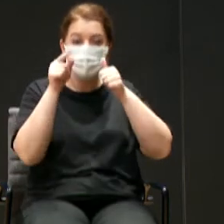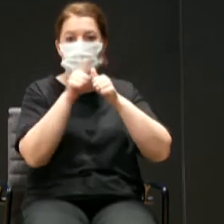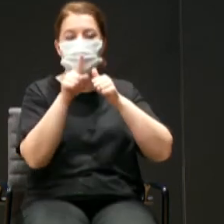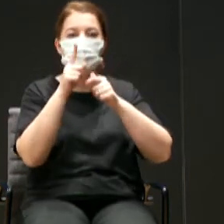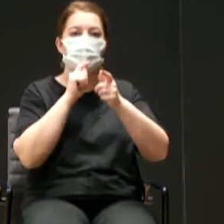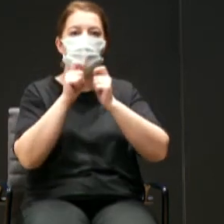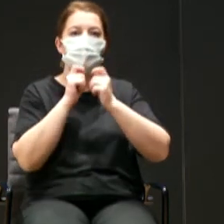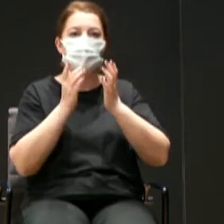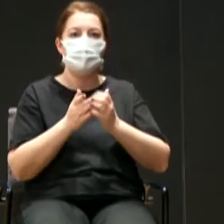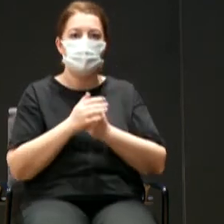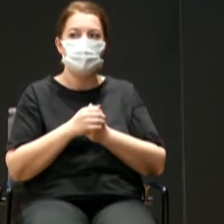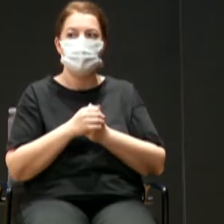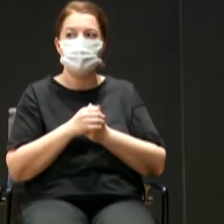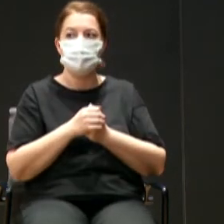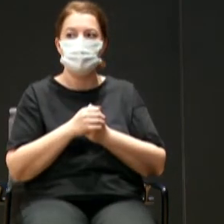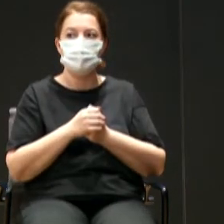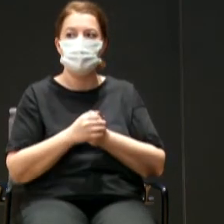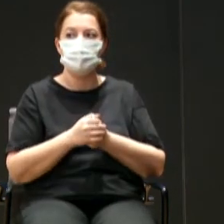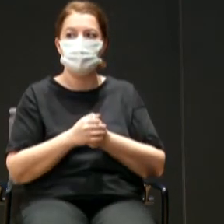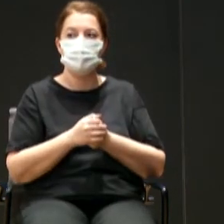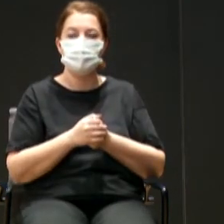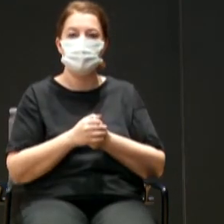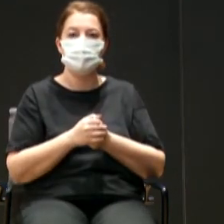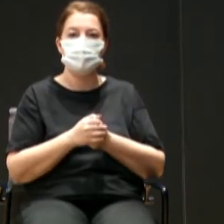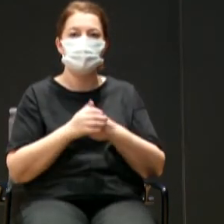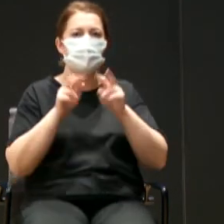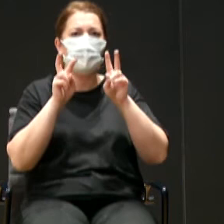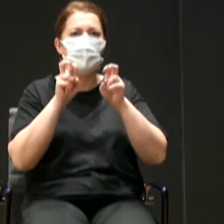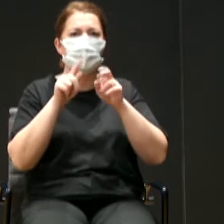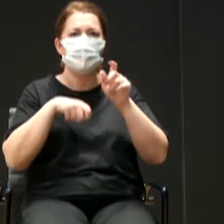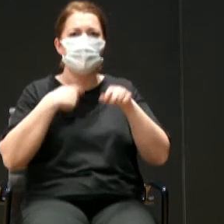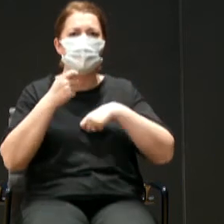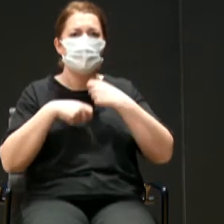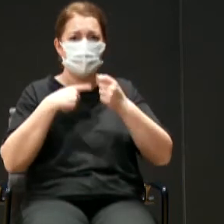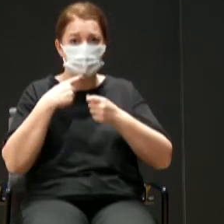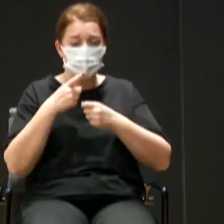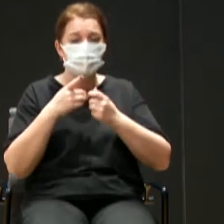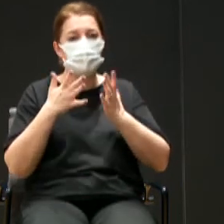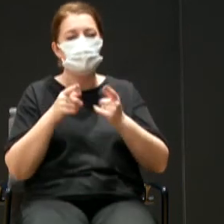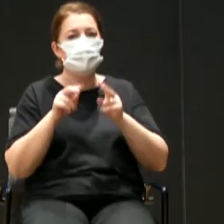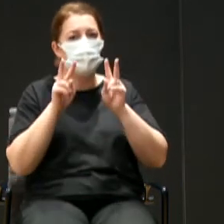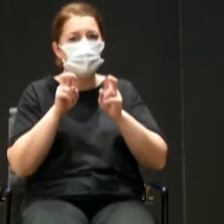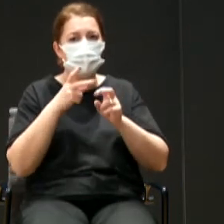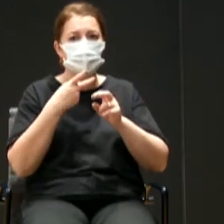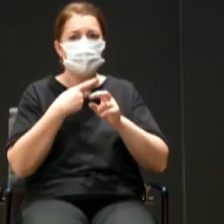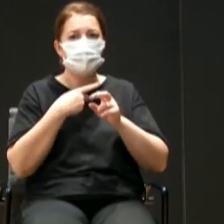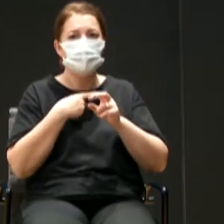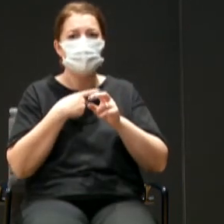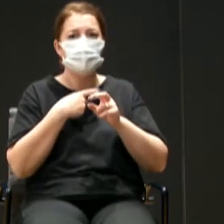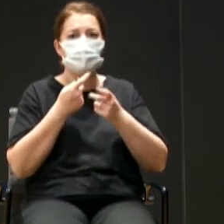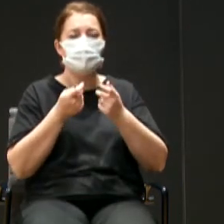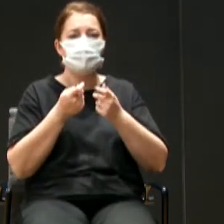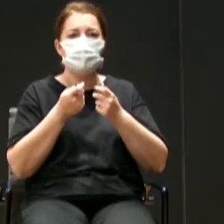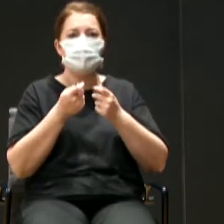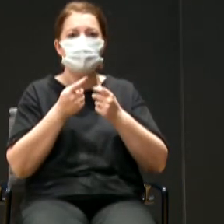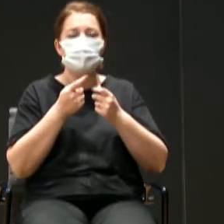anlaşmaydı. Şimdi bir de diyorsunuz ki konu farklı yere gidiyor. Sayın Başkan, ya bu konu hiç toparlanmadı ki.